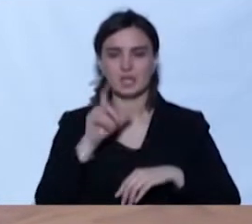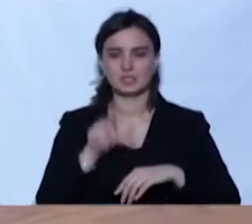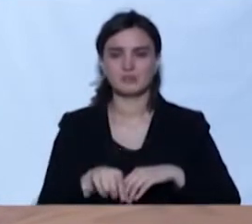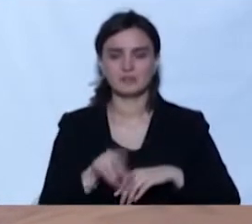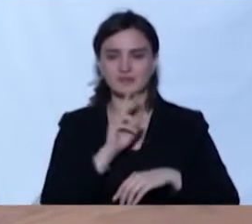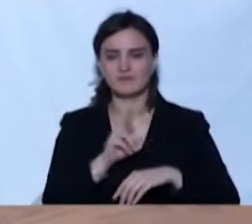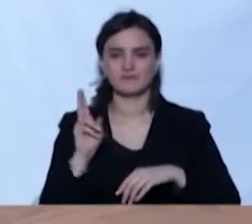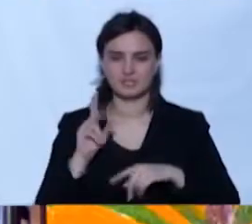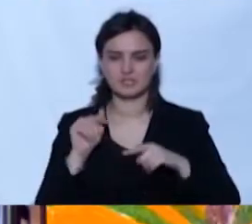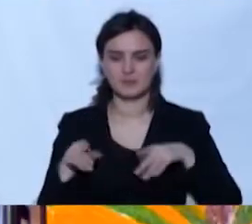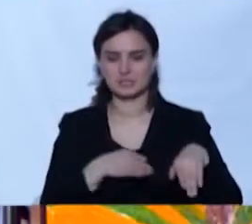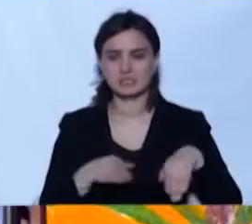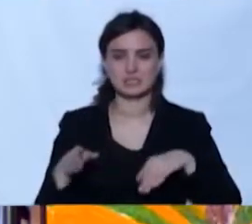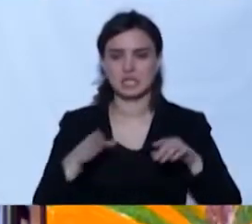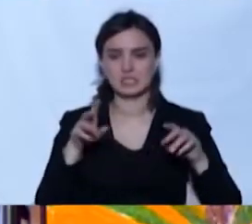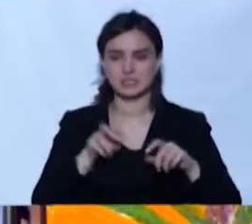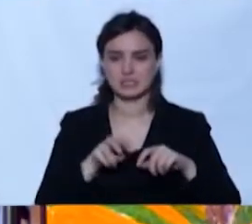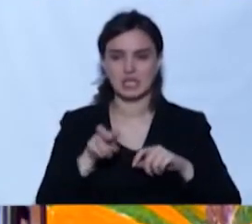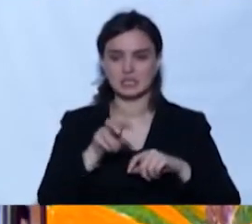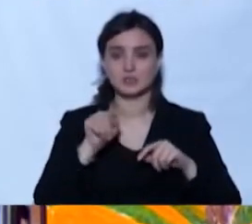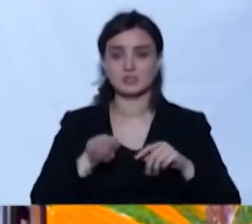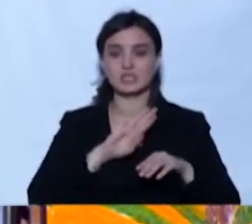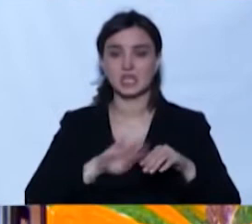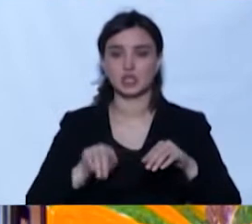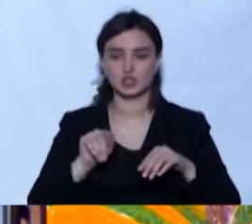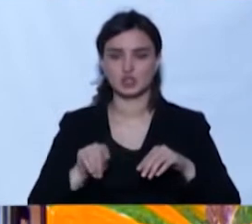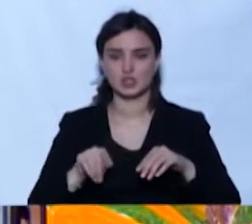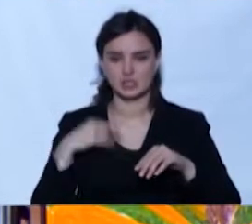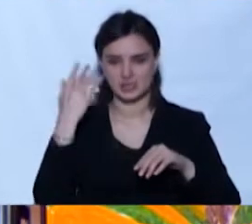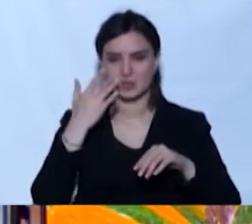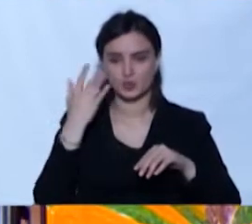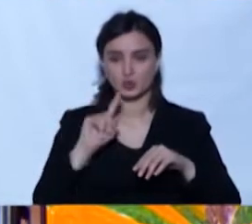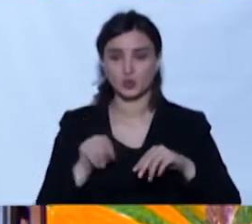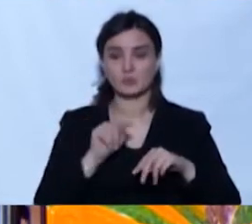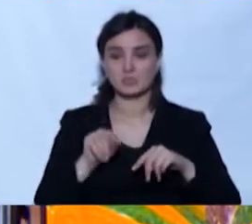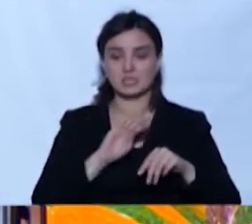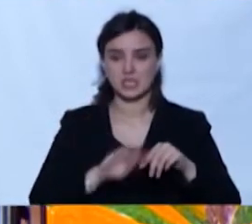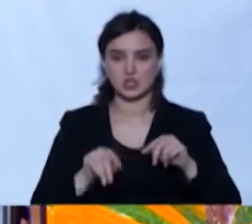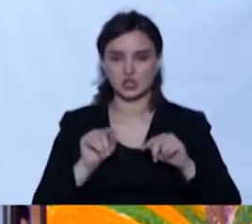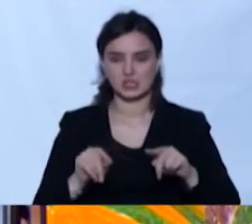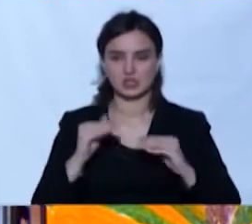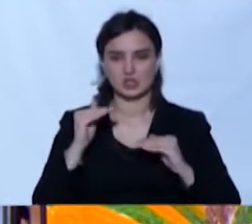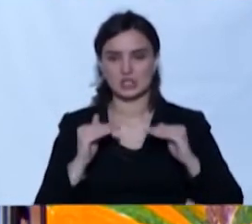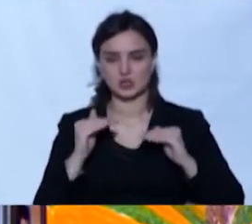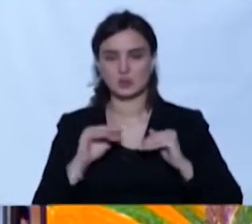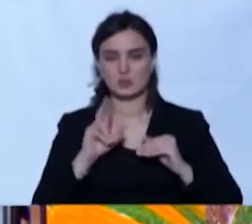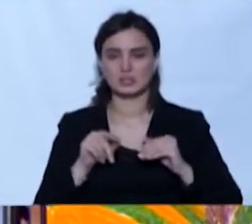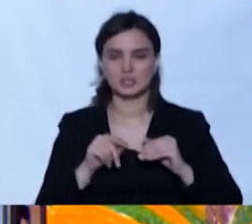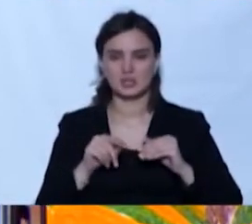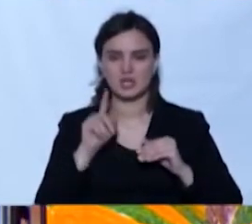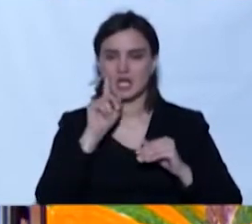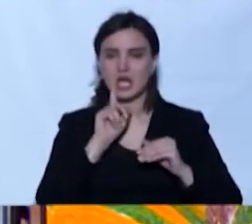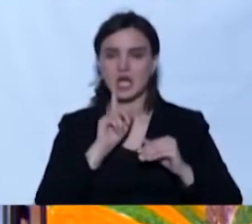გზას, მის გარეშე წარმოიდგენს, რომ მის გარეშე აი ეს წონასწორობა და ჰარმონია თავისთავად არ